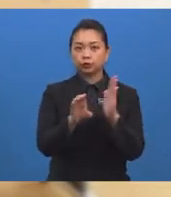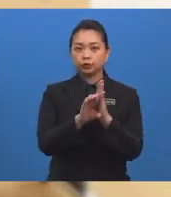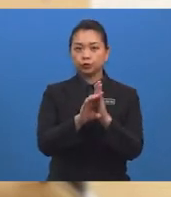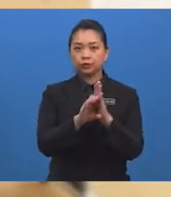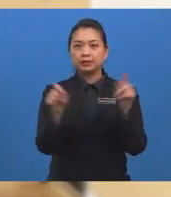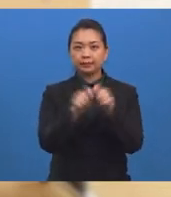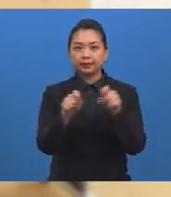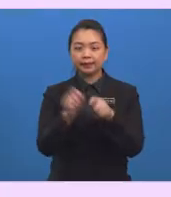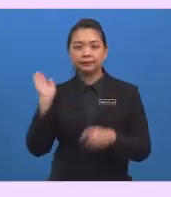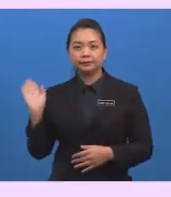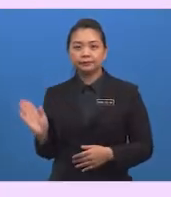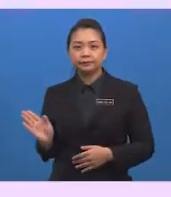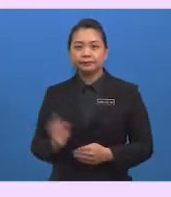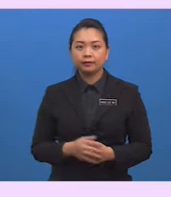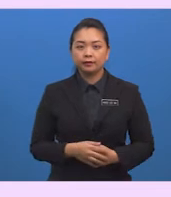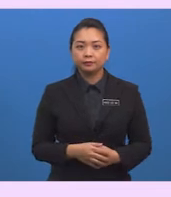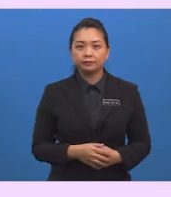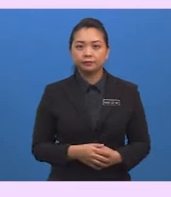Contohnya seperti berikut.